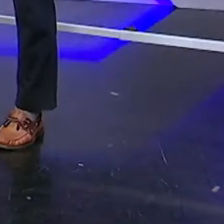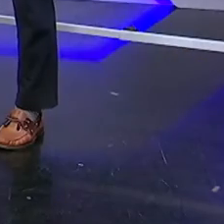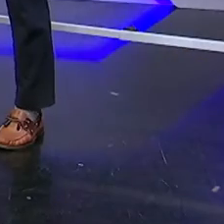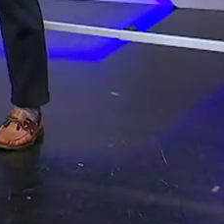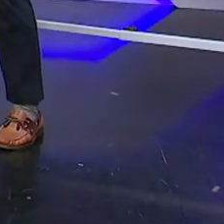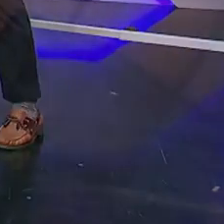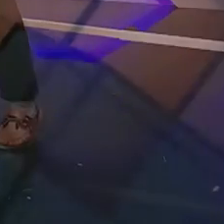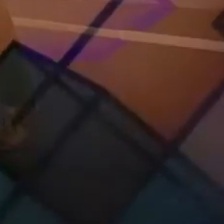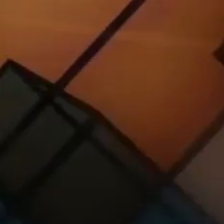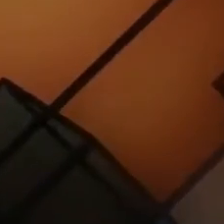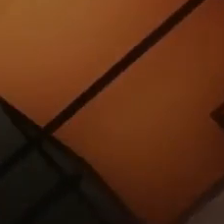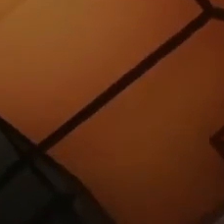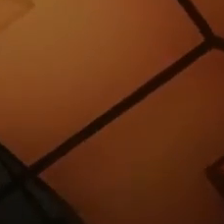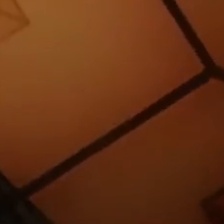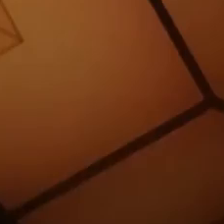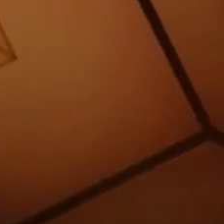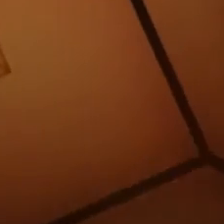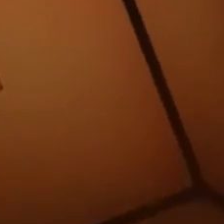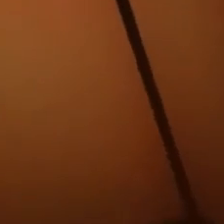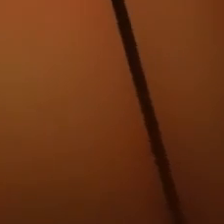Cuba tulis saya baca buku.